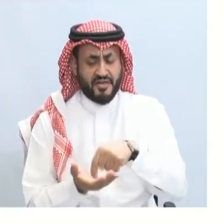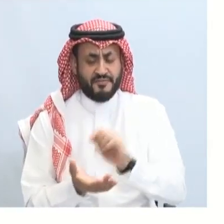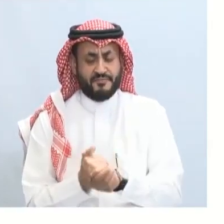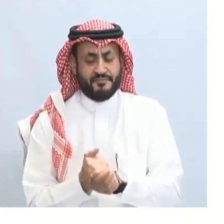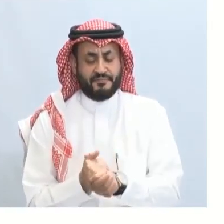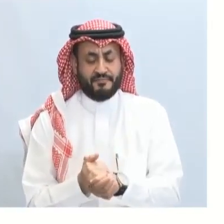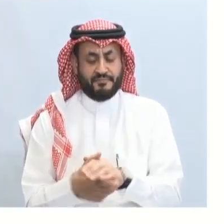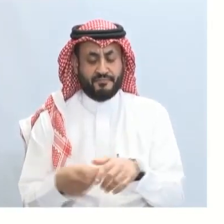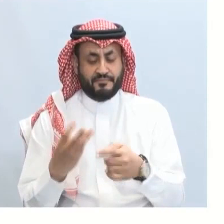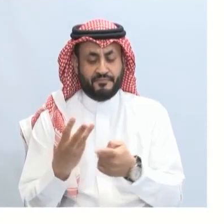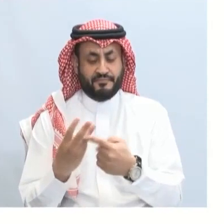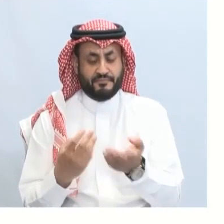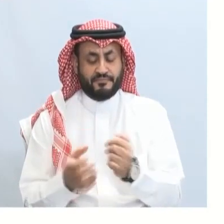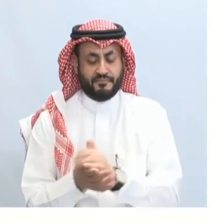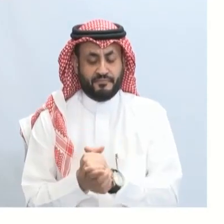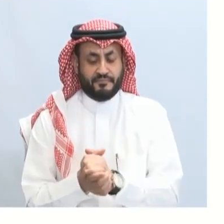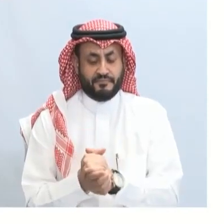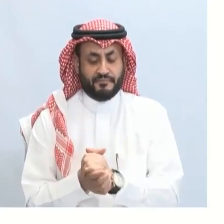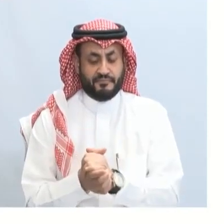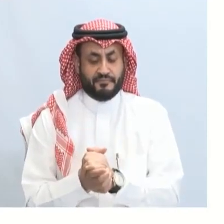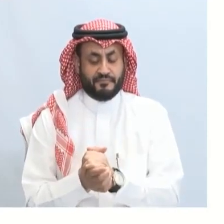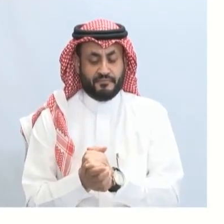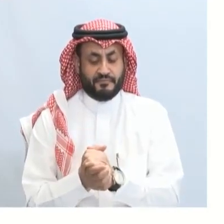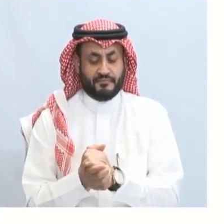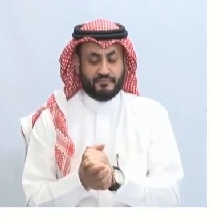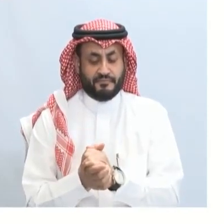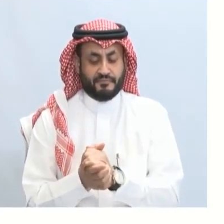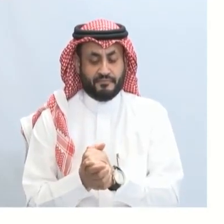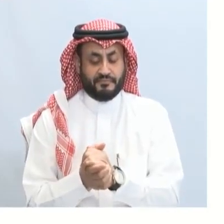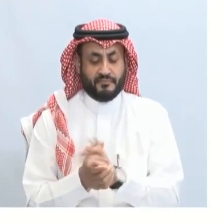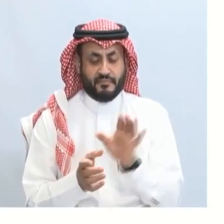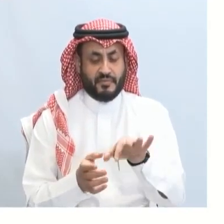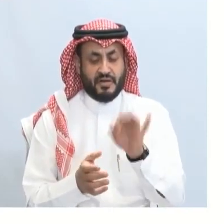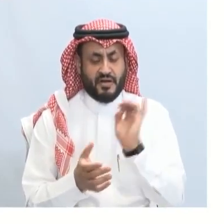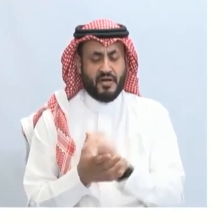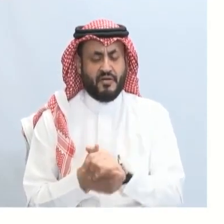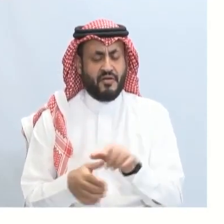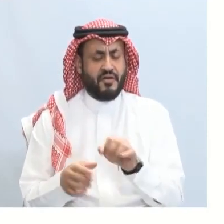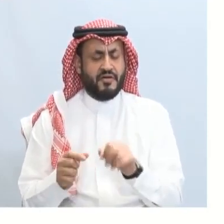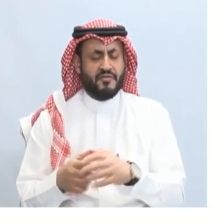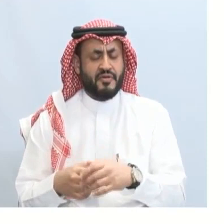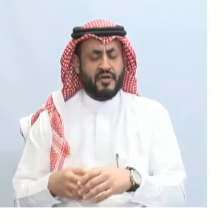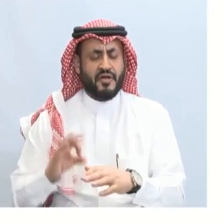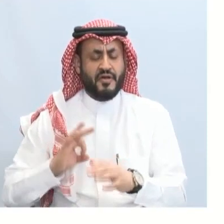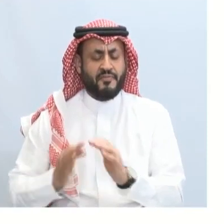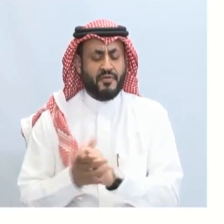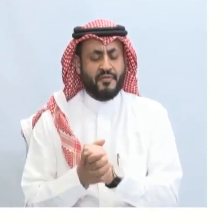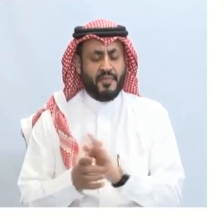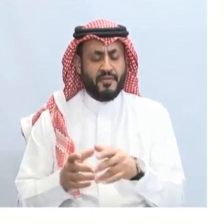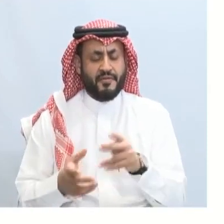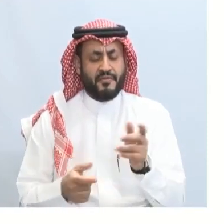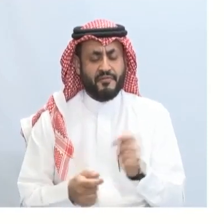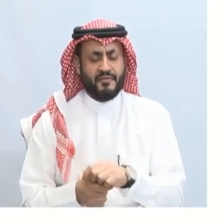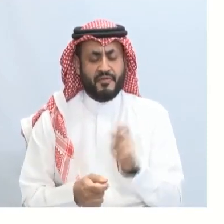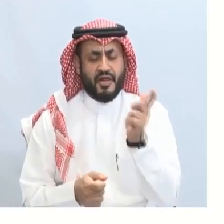عمل ثالثا بارك الله فيكم ان اختار ما يناسبني دون